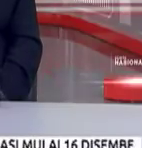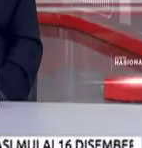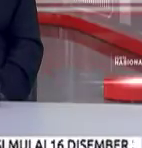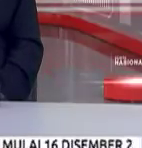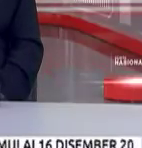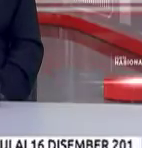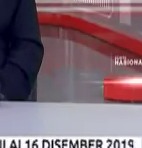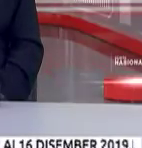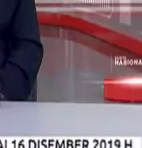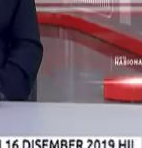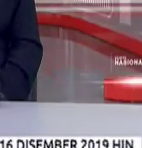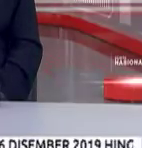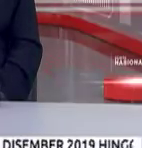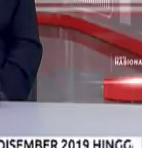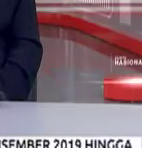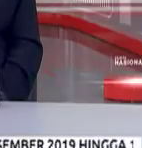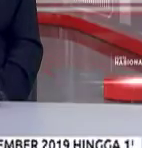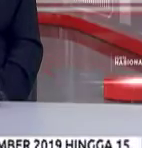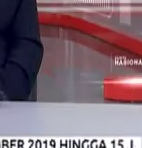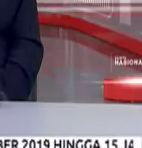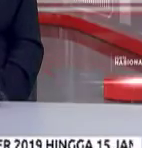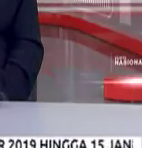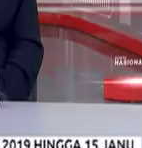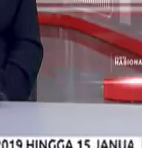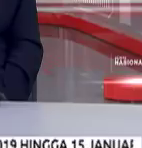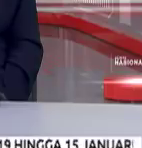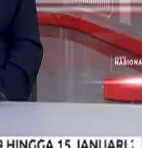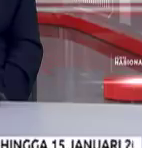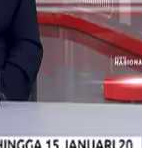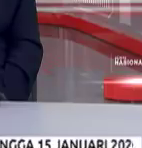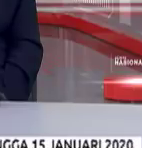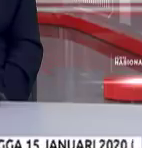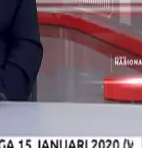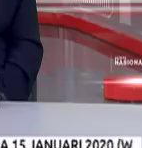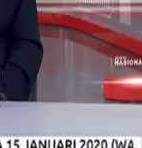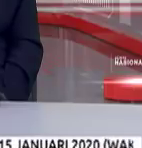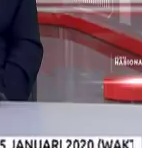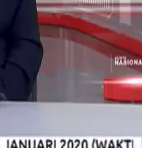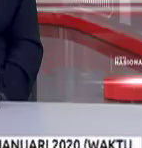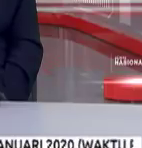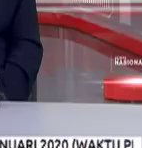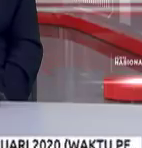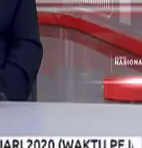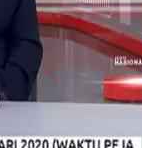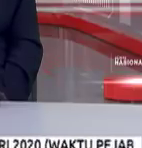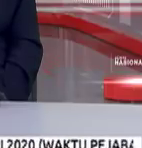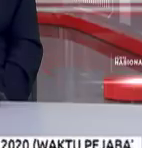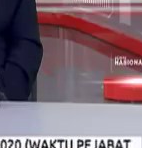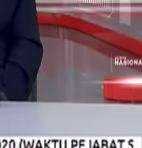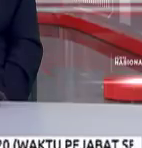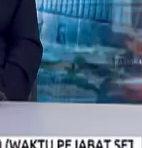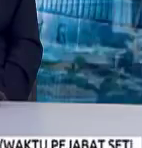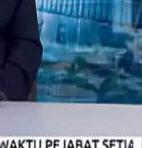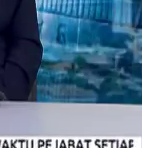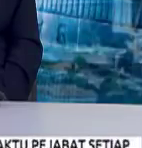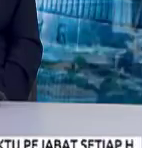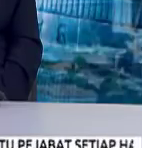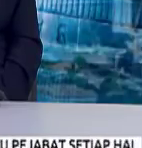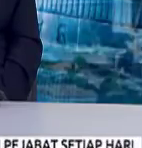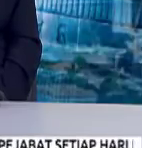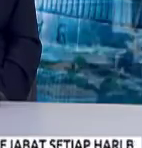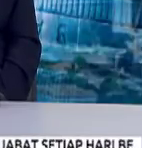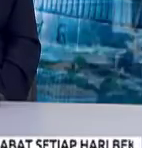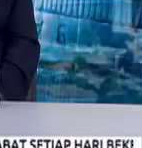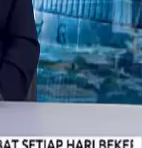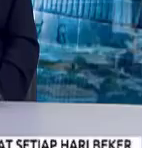Laporan-laporan yang dikeluarkan baru-baru ini daripada Bank Dunia dan Tabung Kewangan Antarabangsa IMF tentang kedudukan fiskal Malaysia adalah